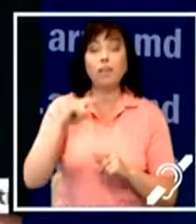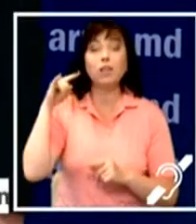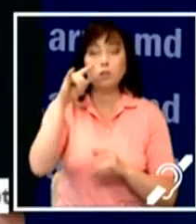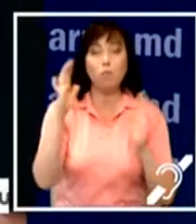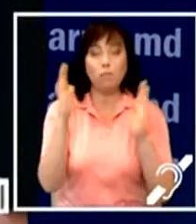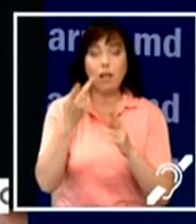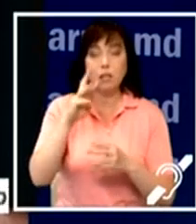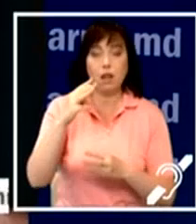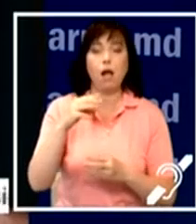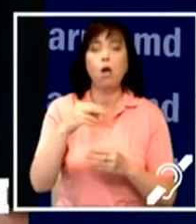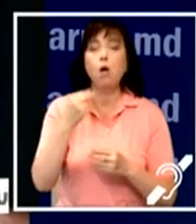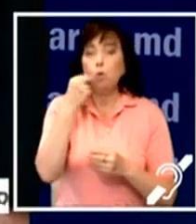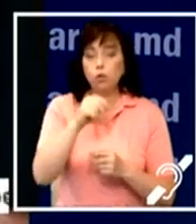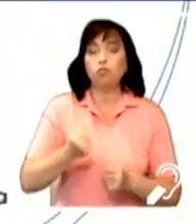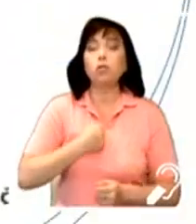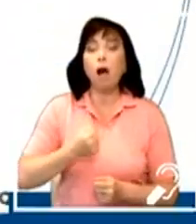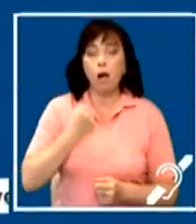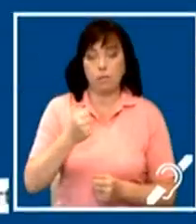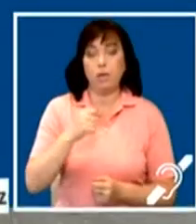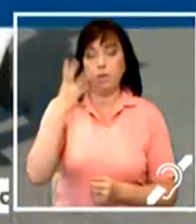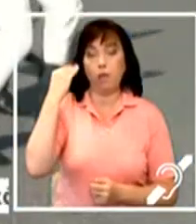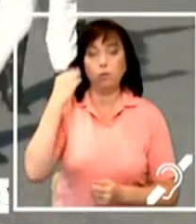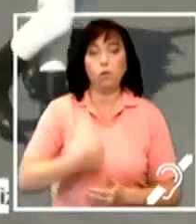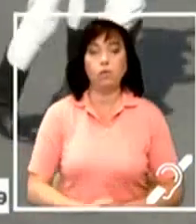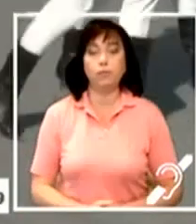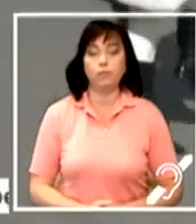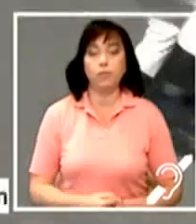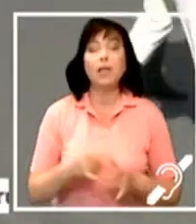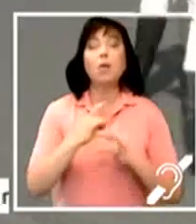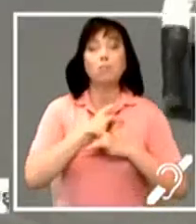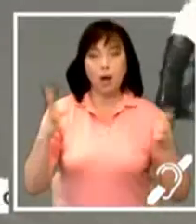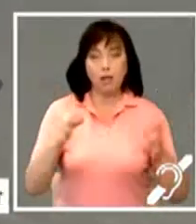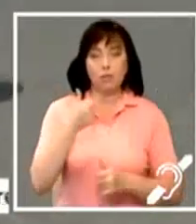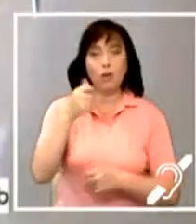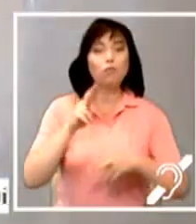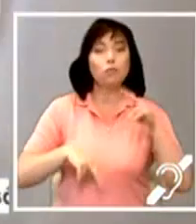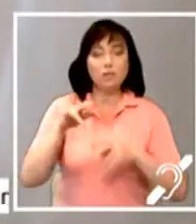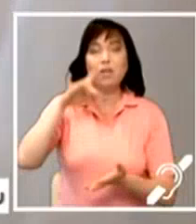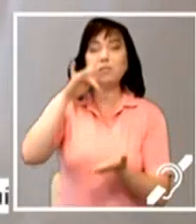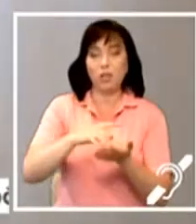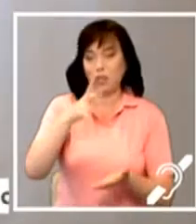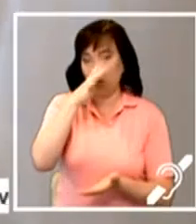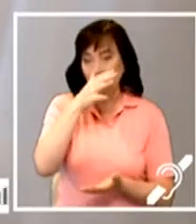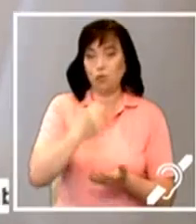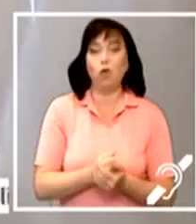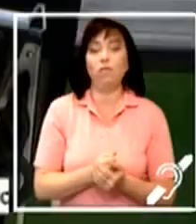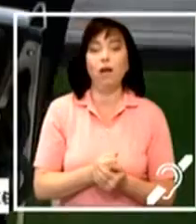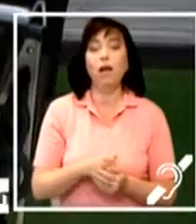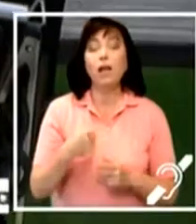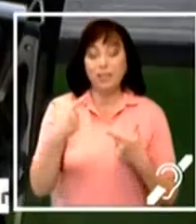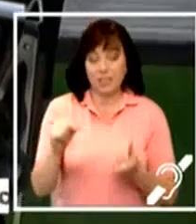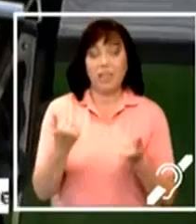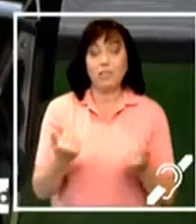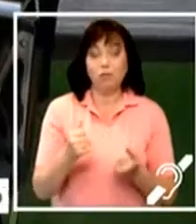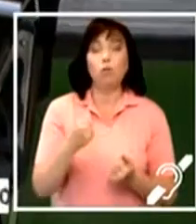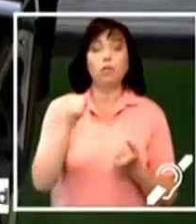pentru modernizarea forțelor armate. E sărbătoare și voie bună în piața Marii Adunări Naționale din Chișinău, unde astăzi